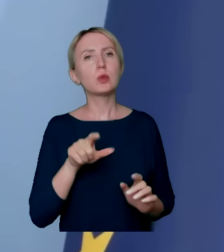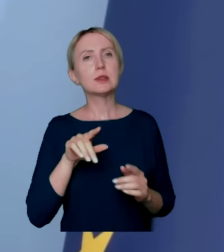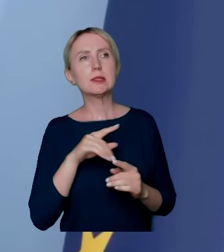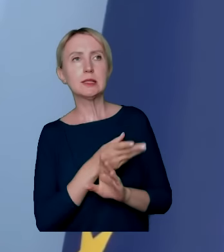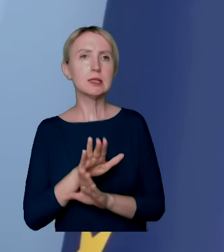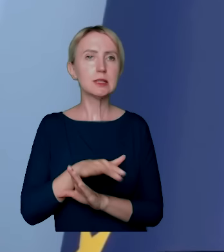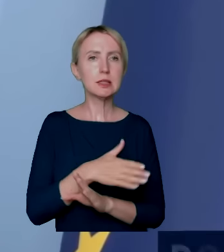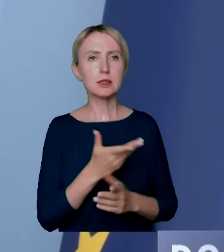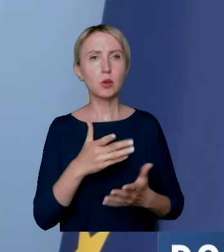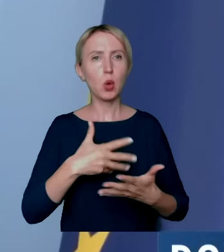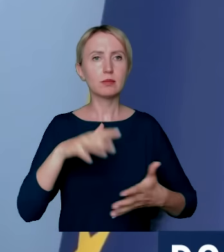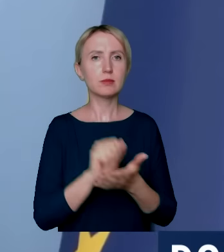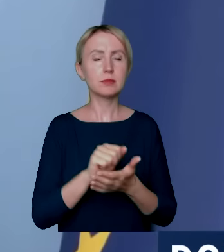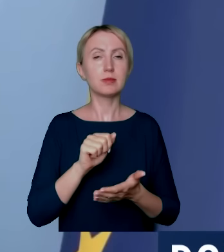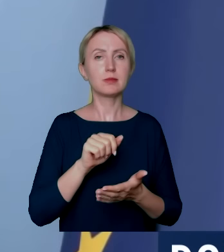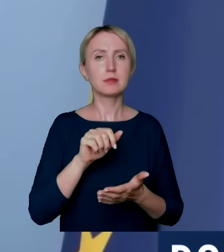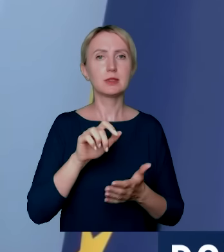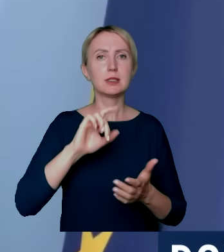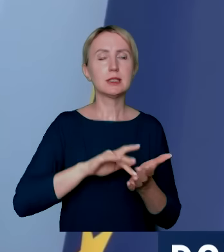Gdańsku. W tej kwestii mam nadzieję, że